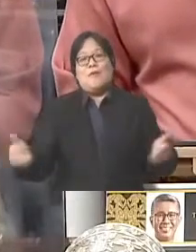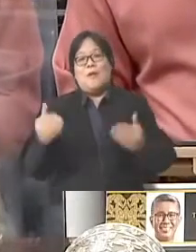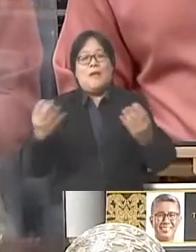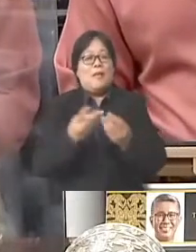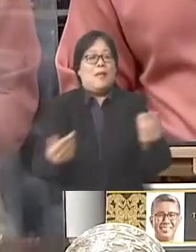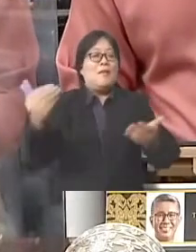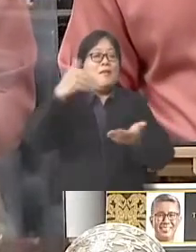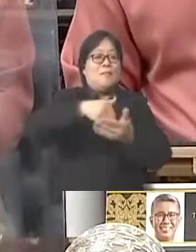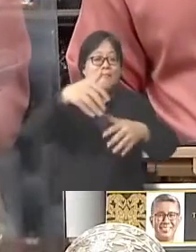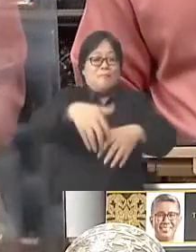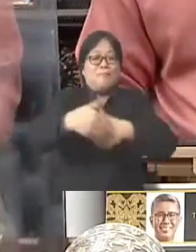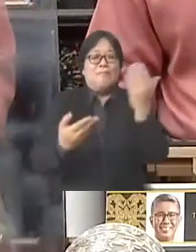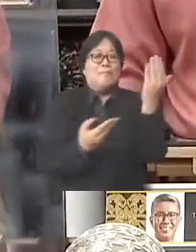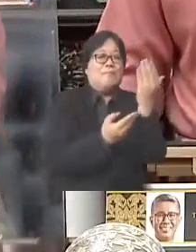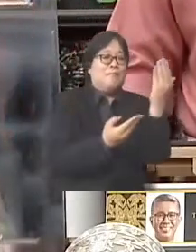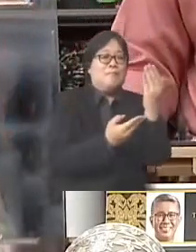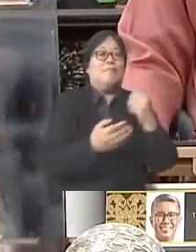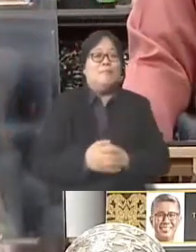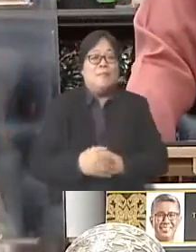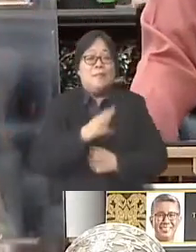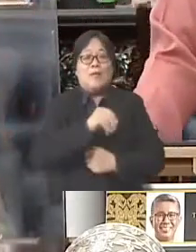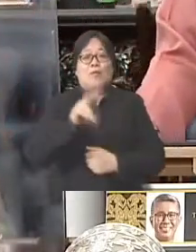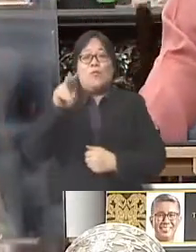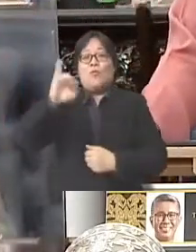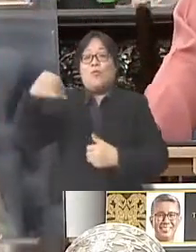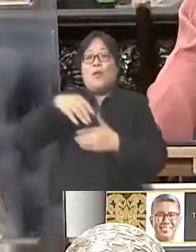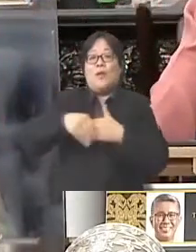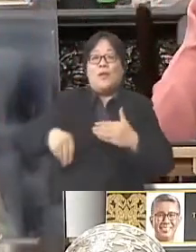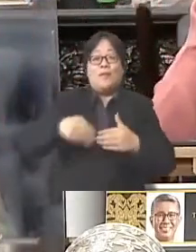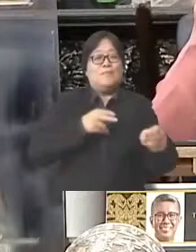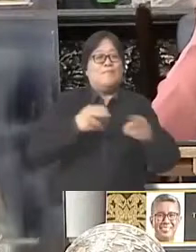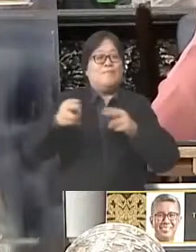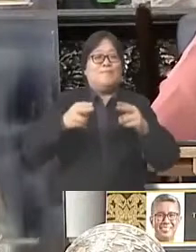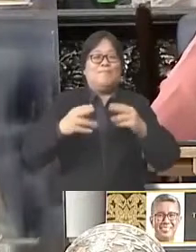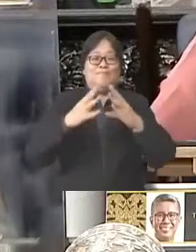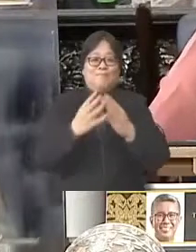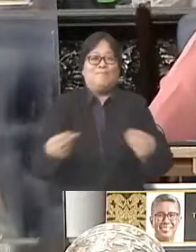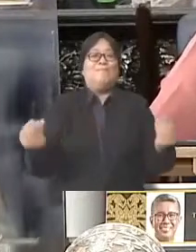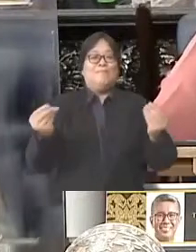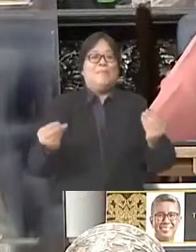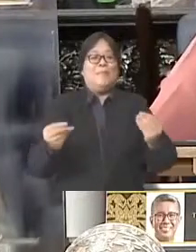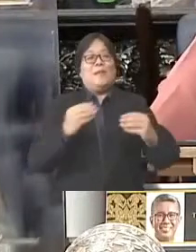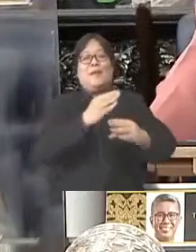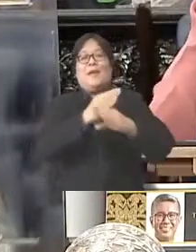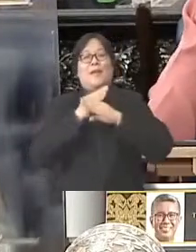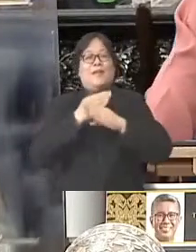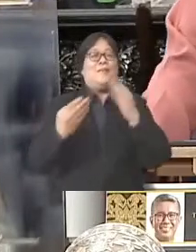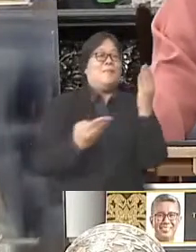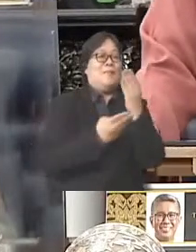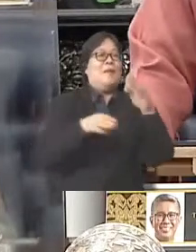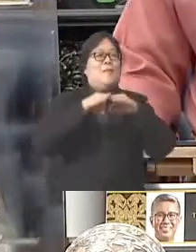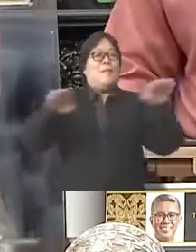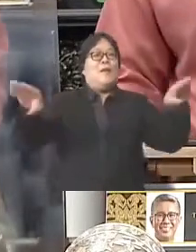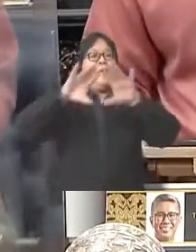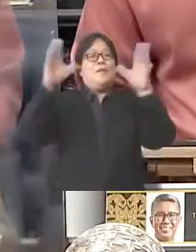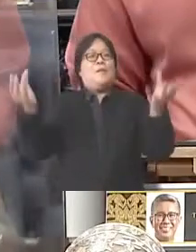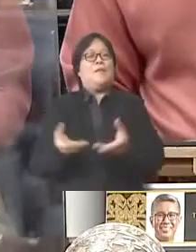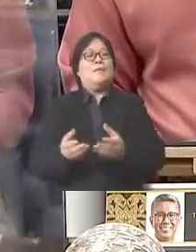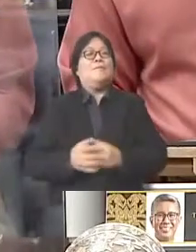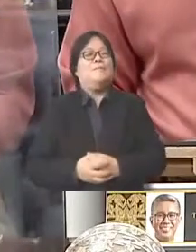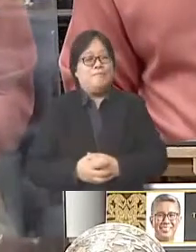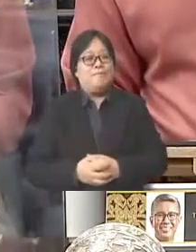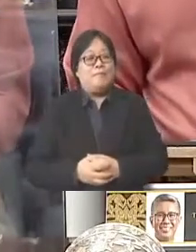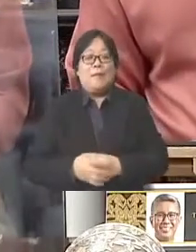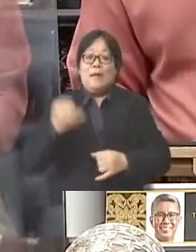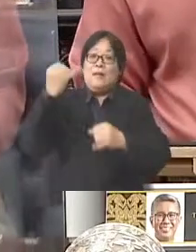rangsangan tanam smule sawit kebun kecil dan 20juta dan gitu untuk usaha menangani kempet anti minyak sawit diberi cutter bangsa